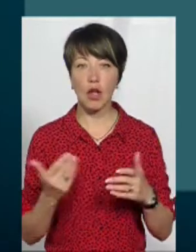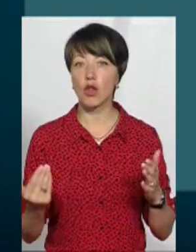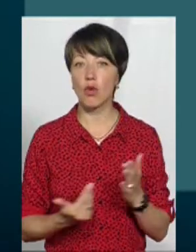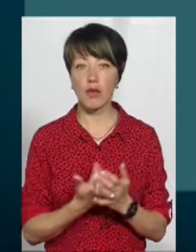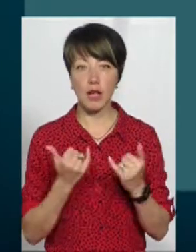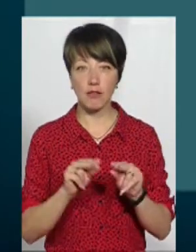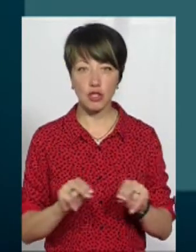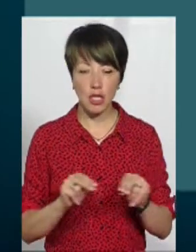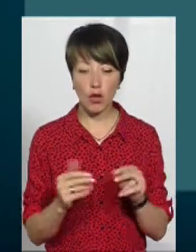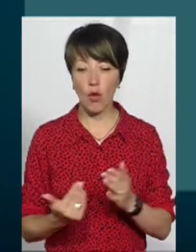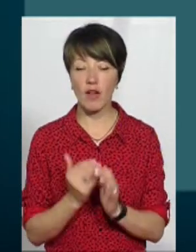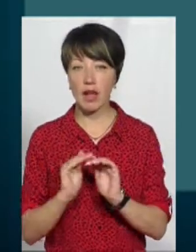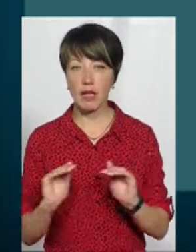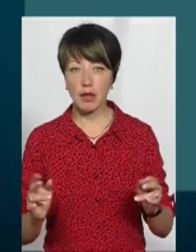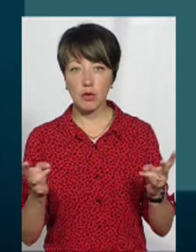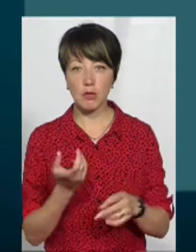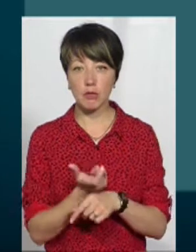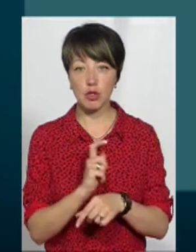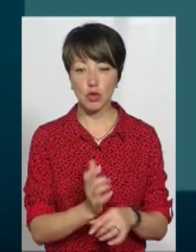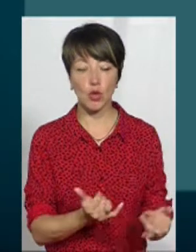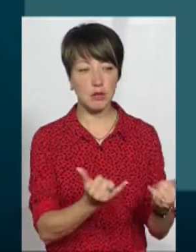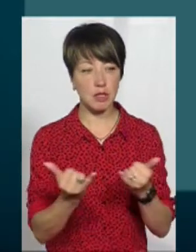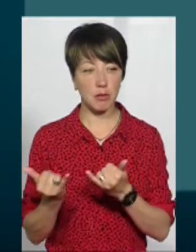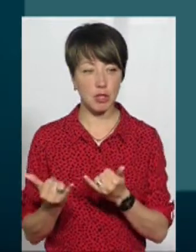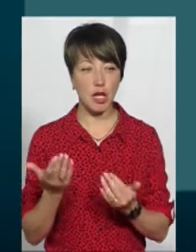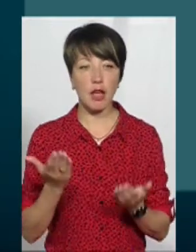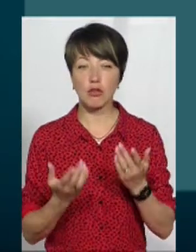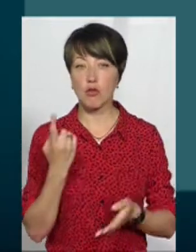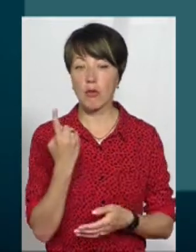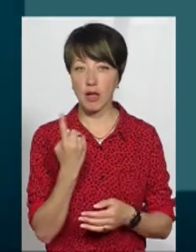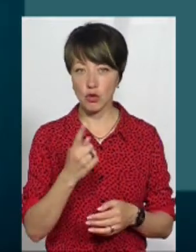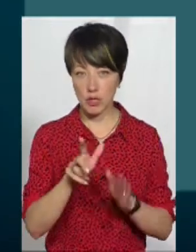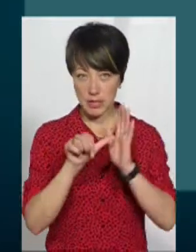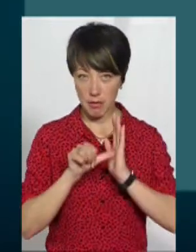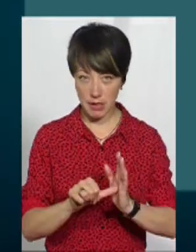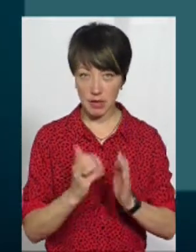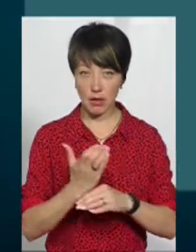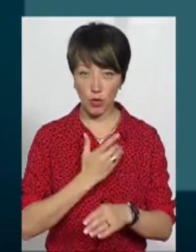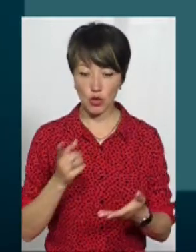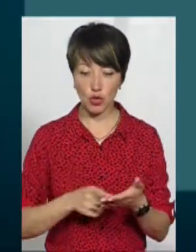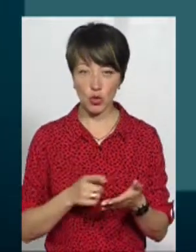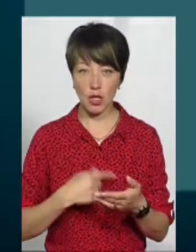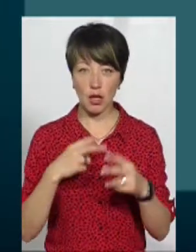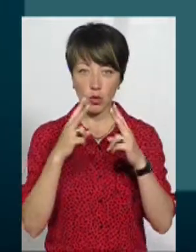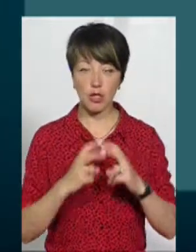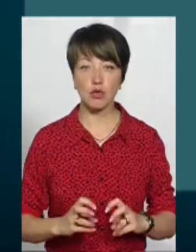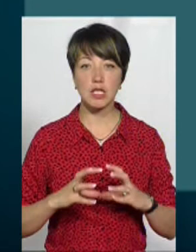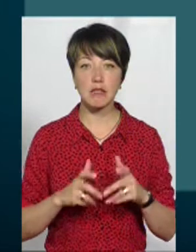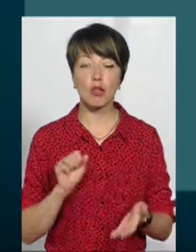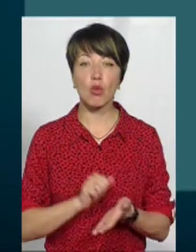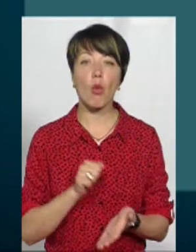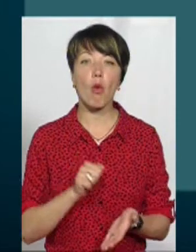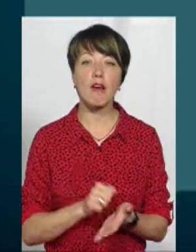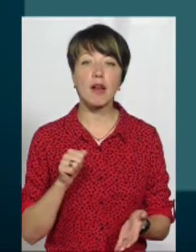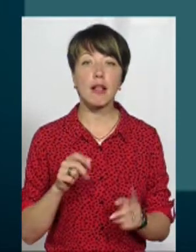для вчителя, новий для дітей і потребує більшого забезпечення. Якщо у першому семестрі нам надходили зошити «Я досліджую світ» друковані, то